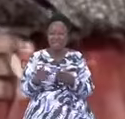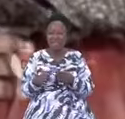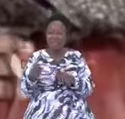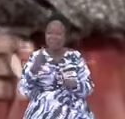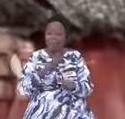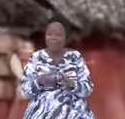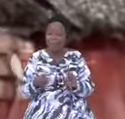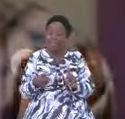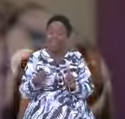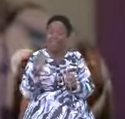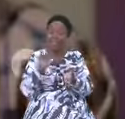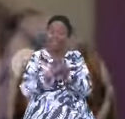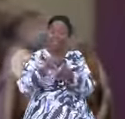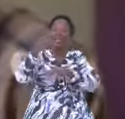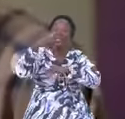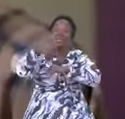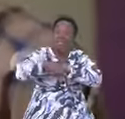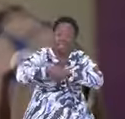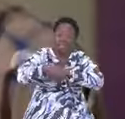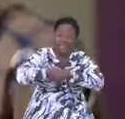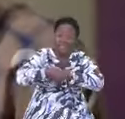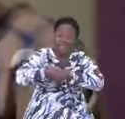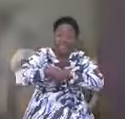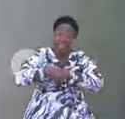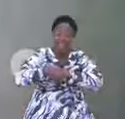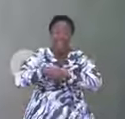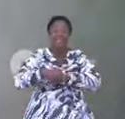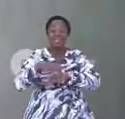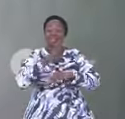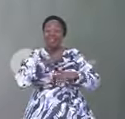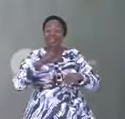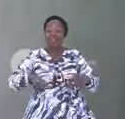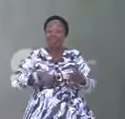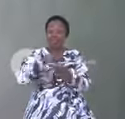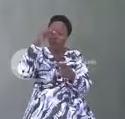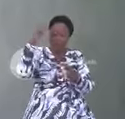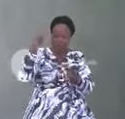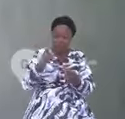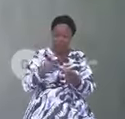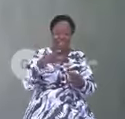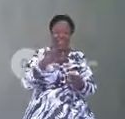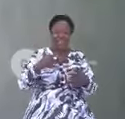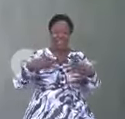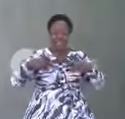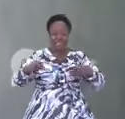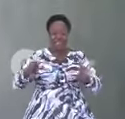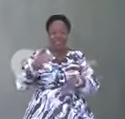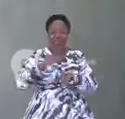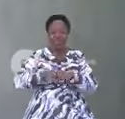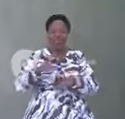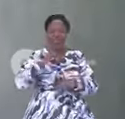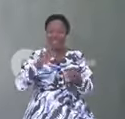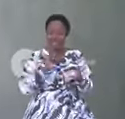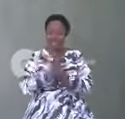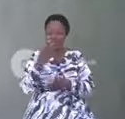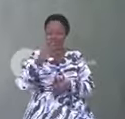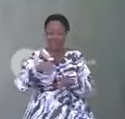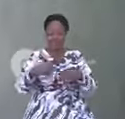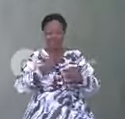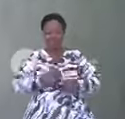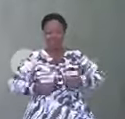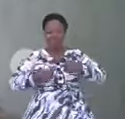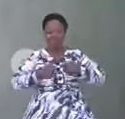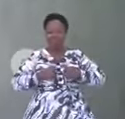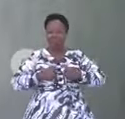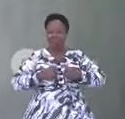pour la première fois et c'est comme ça je suis allé au lit moi seul je me suis lavé j'ai